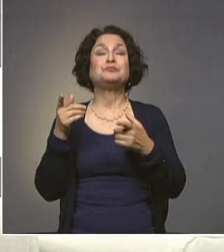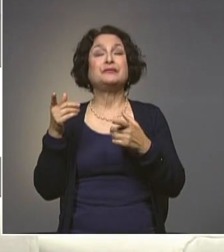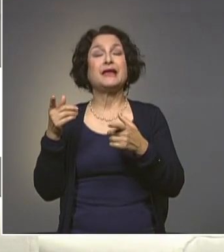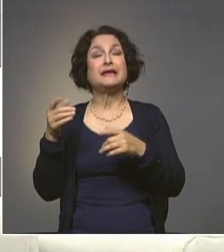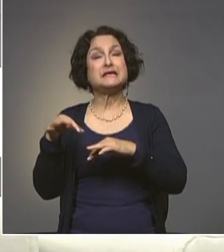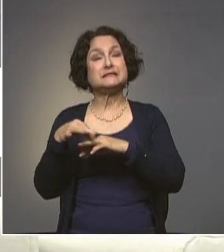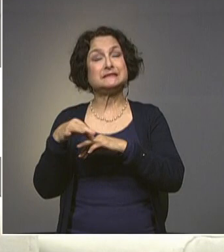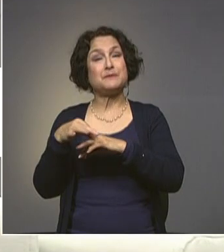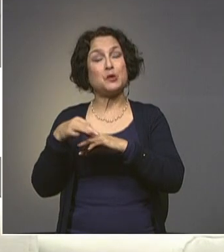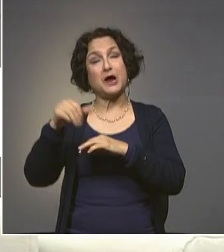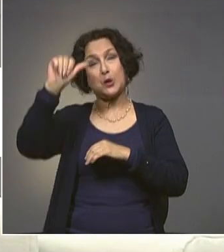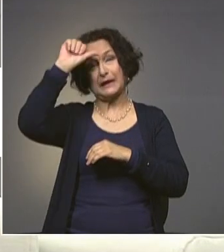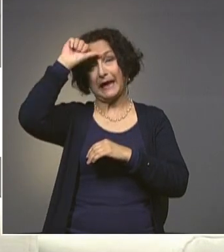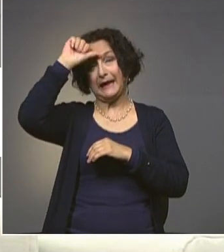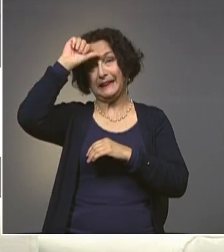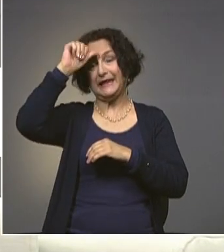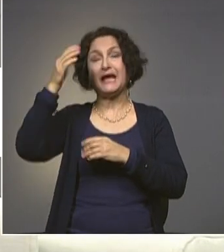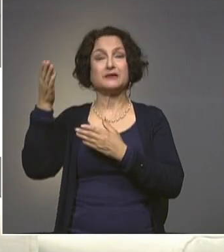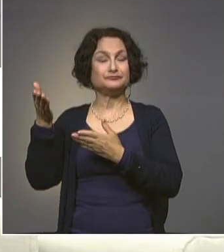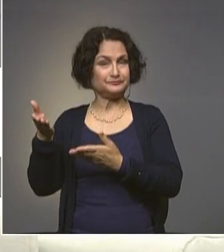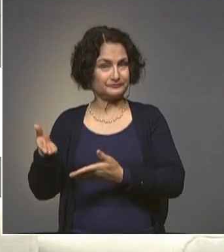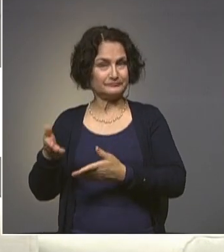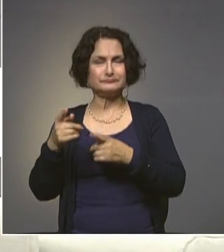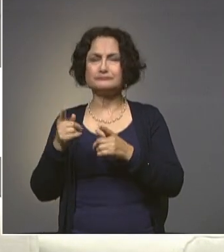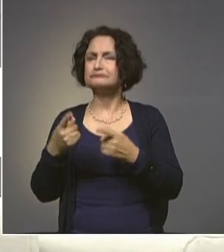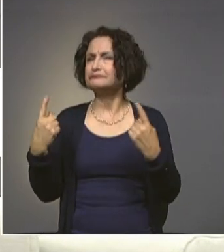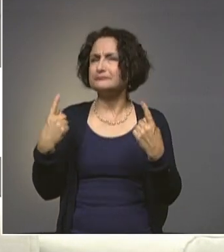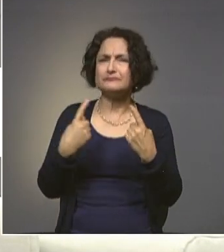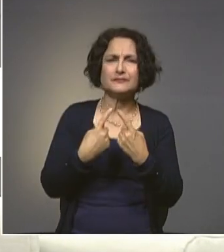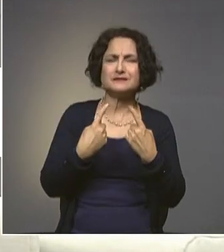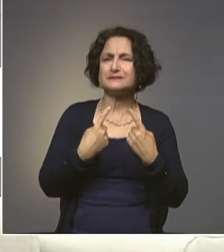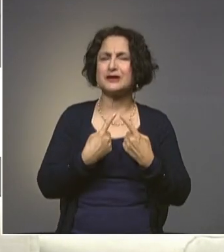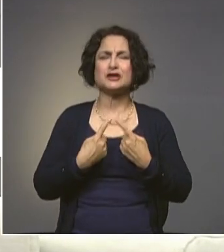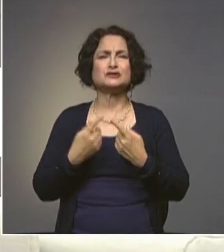е от Индия. И всъщност едно от нещата, които страшно много я интригуват,